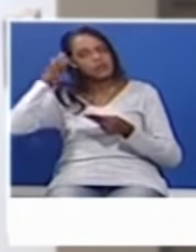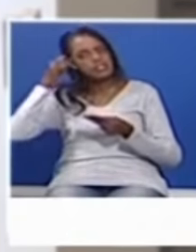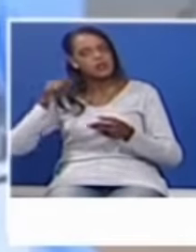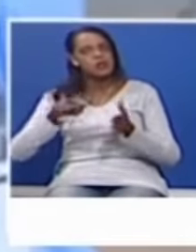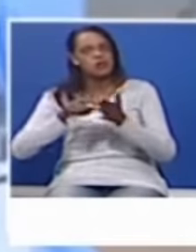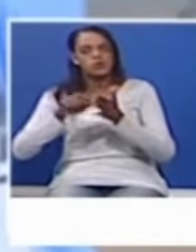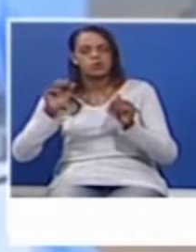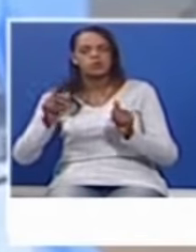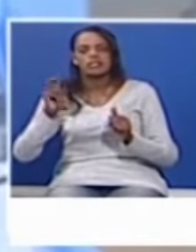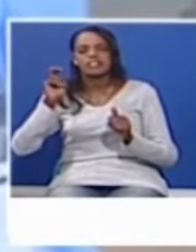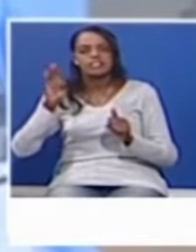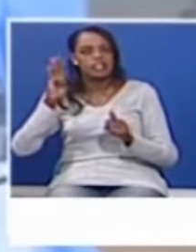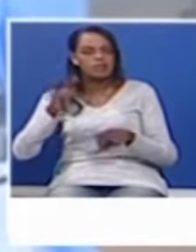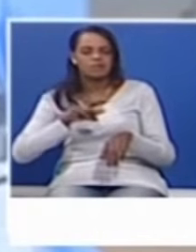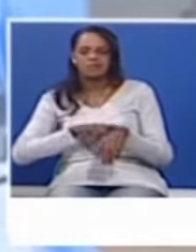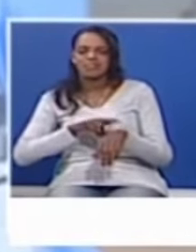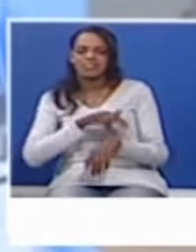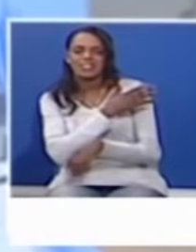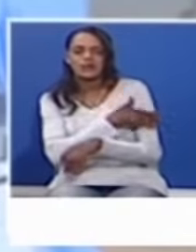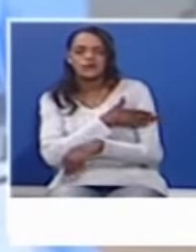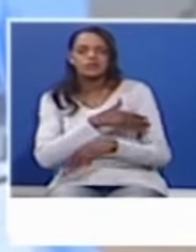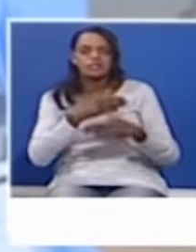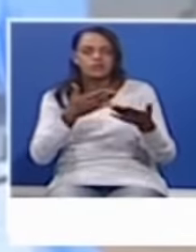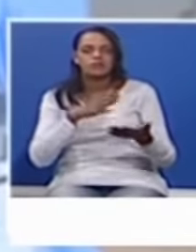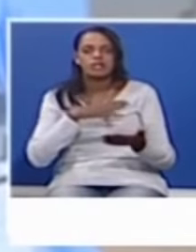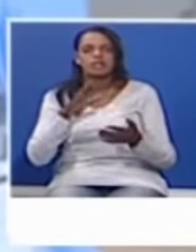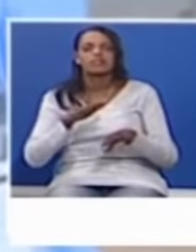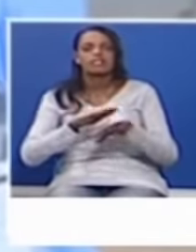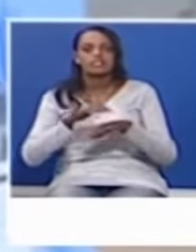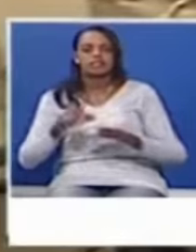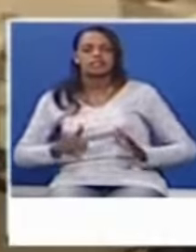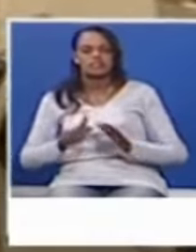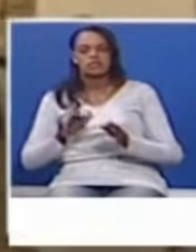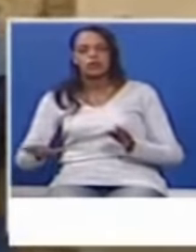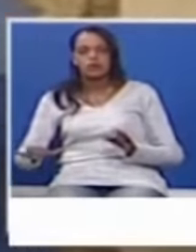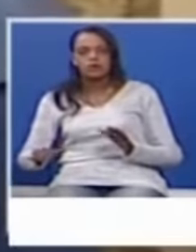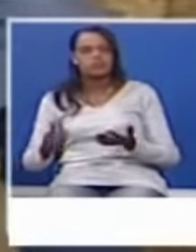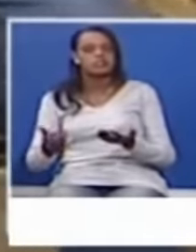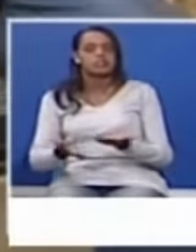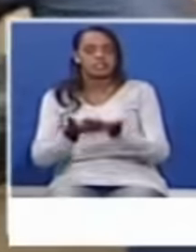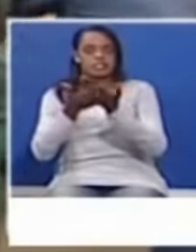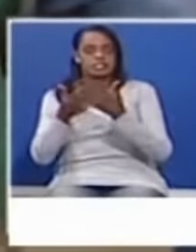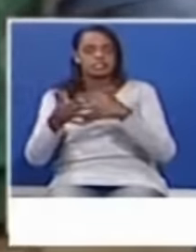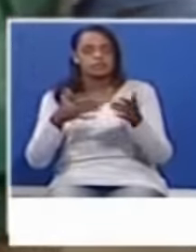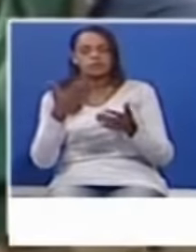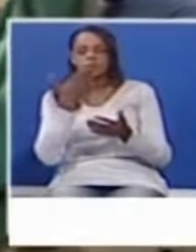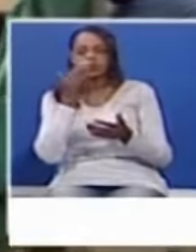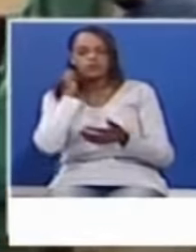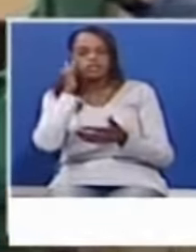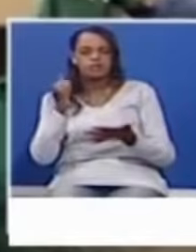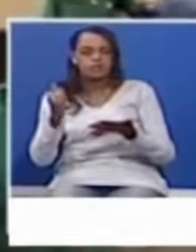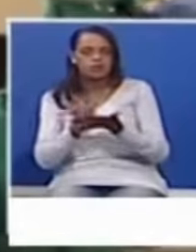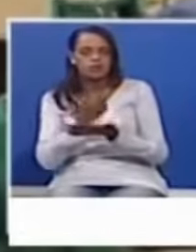ናይ 24 ሰዓታት ኣገልግሎት ይህብ ከም ዘሎ እዚ ድማ ኣብቲ ጥዕና ነፍሰ ፆራትን ዕሸላትን ንምውሓስ ዝካየድ ፃዕሪ ዓብያ ዝተዋፅኦ ከም